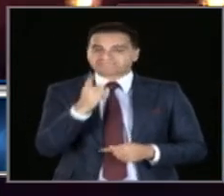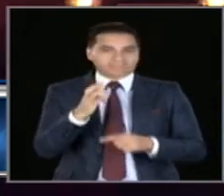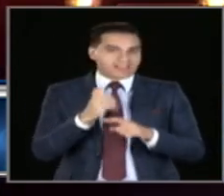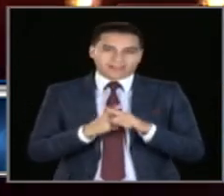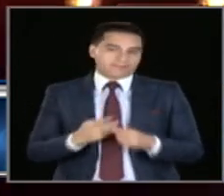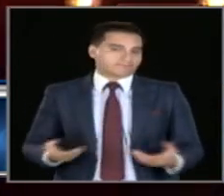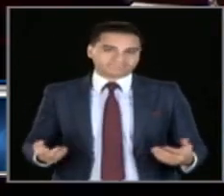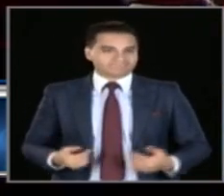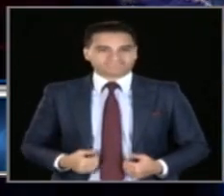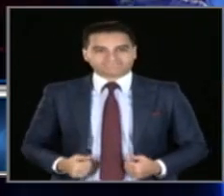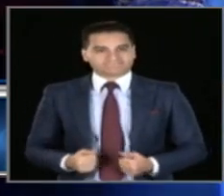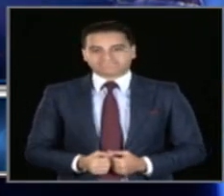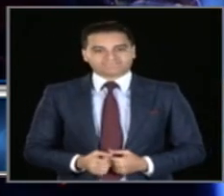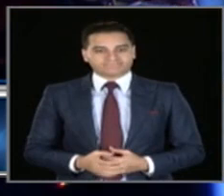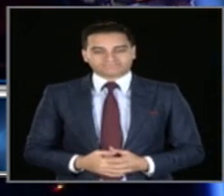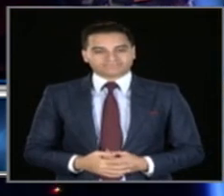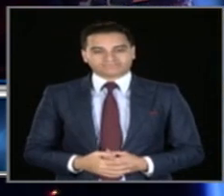خاطئة.